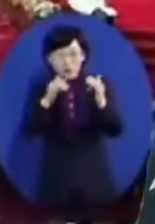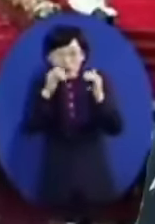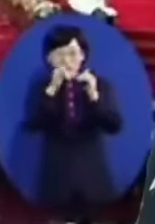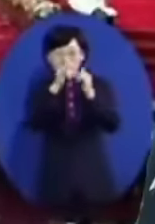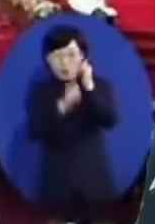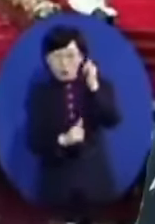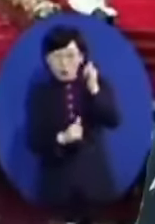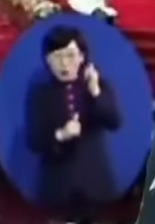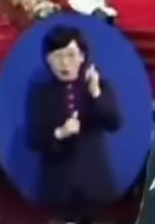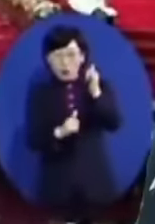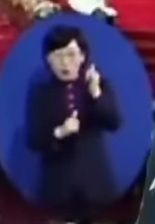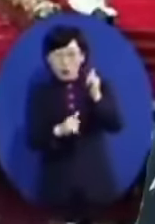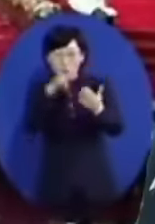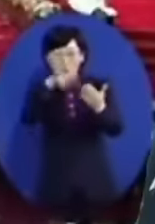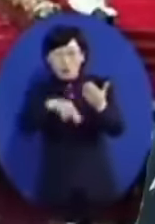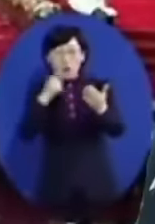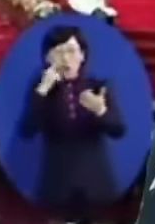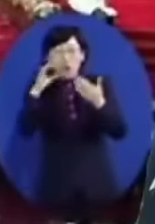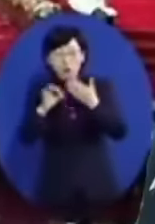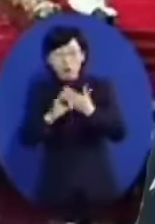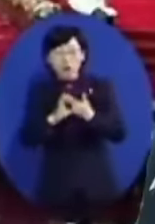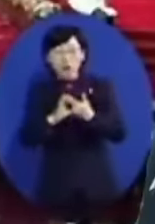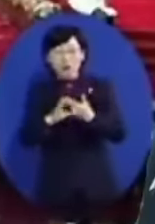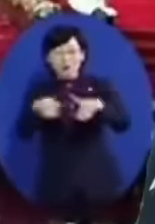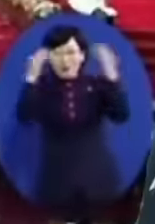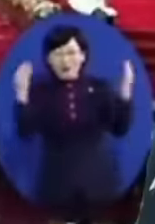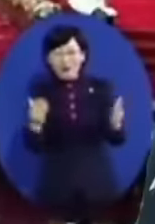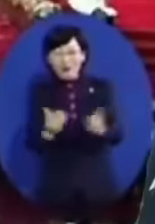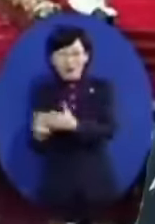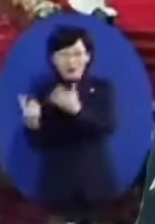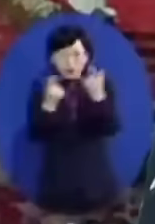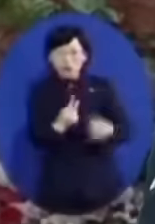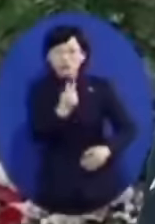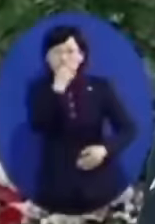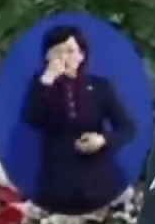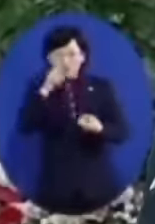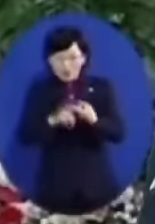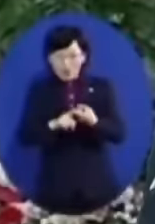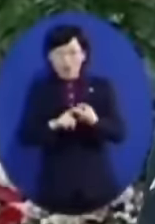읽어보면 다 운명대로 살았습니다.